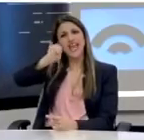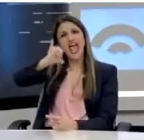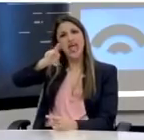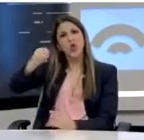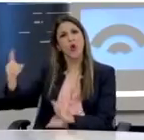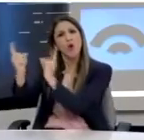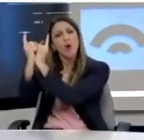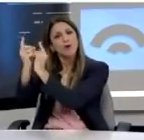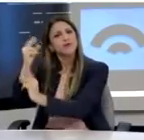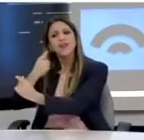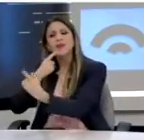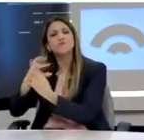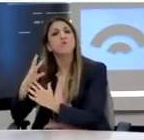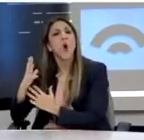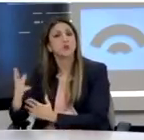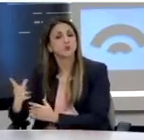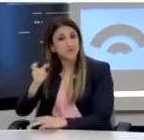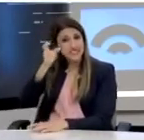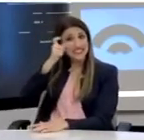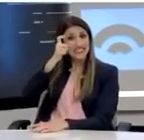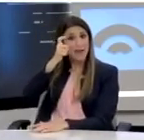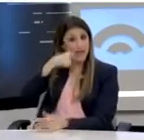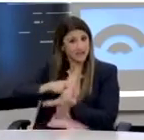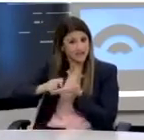Και βεβαίως, ο κ. Σαμαράς τι είπε, ο κ. Σαμαράς.